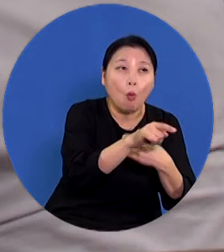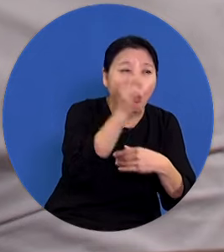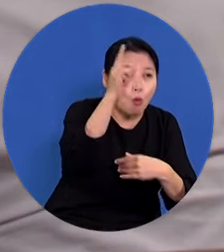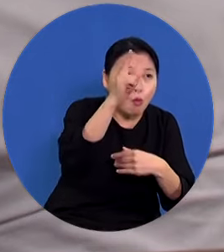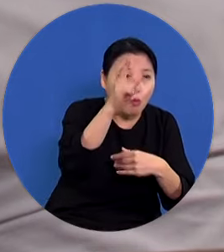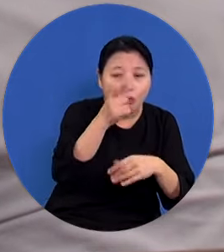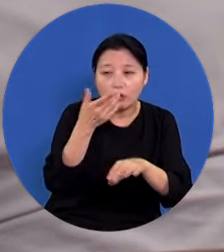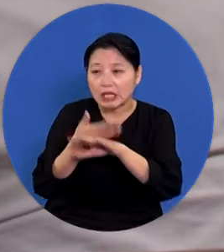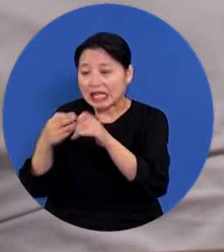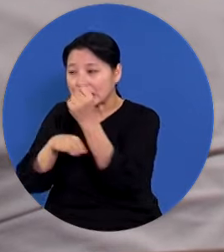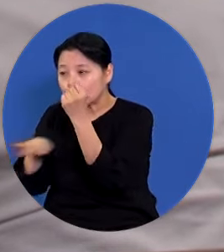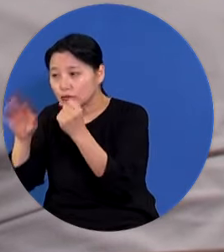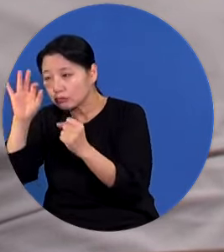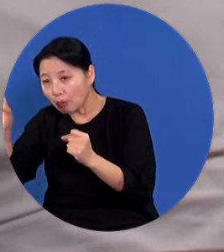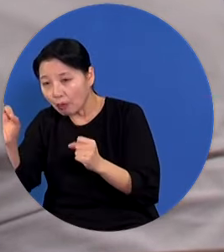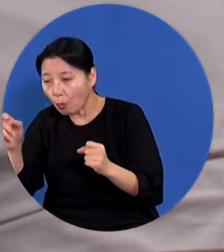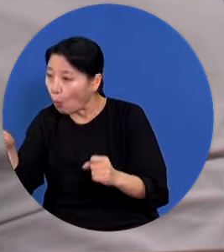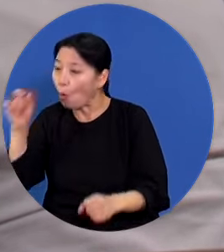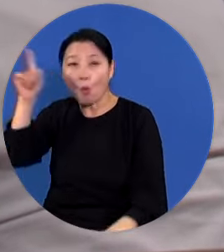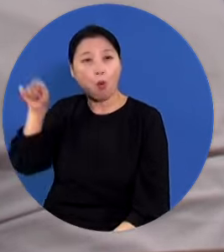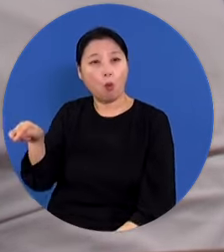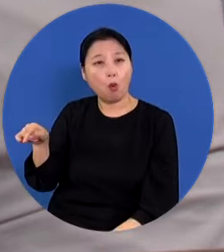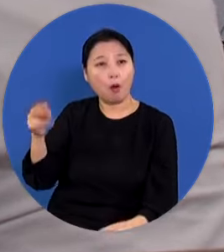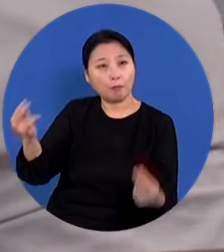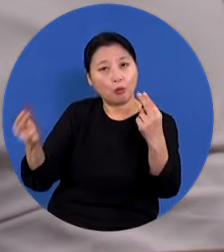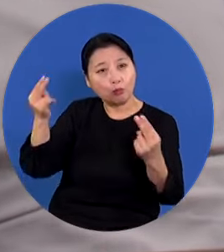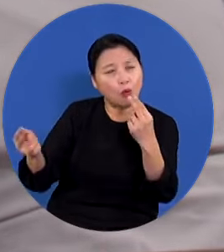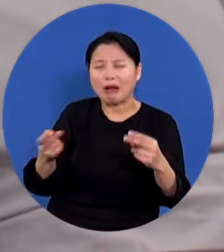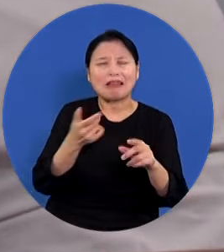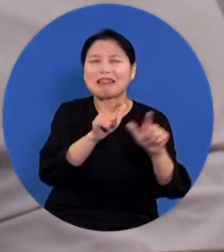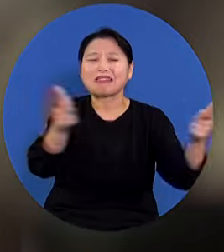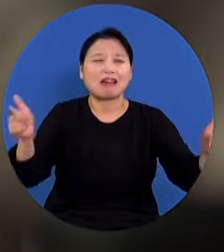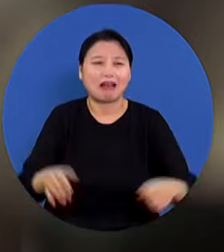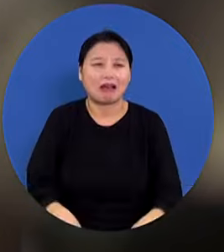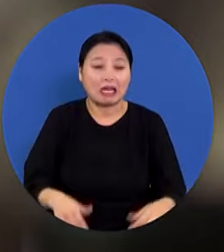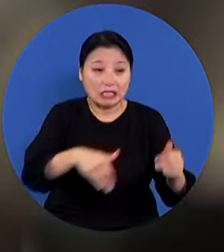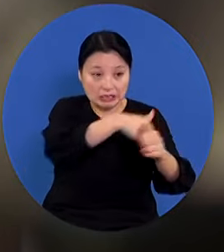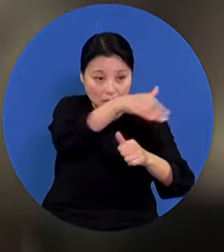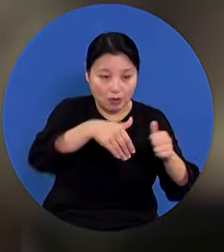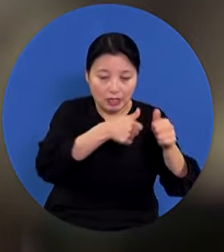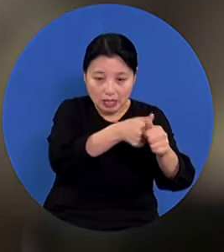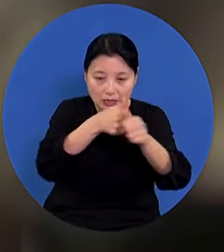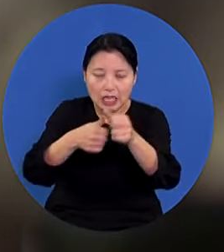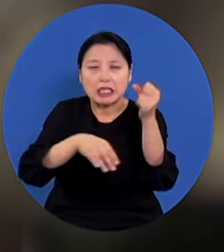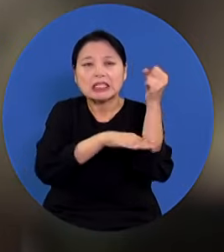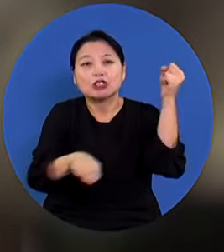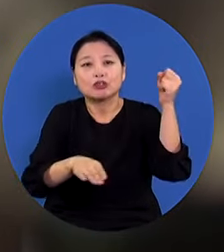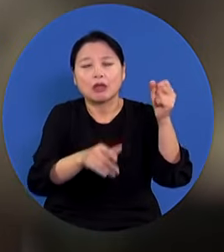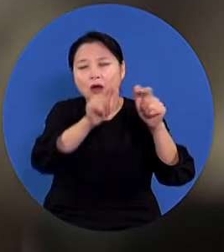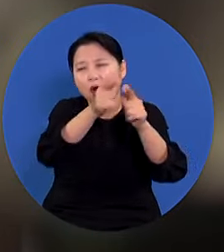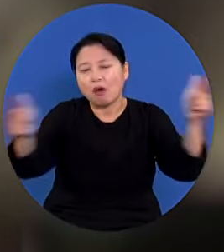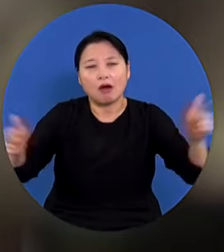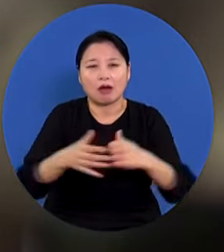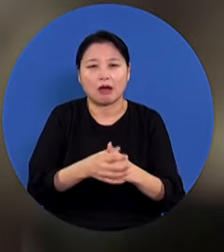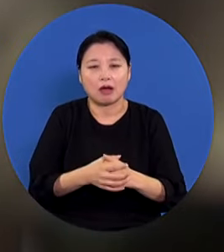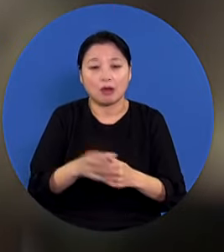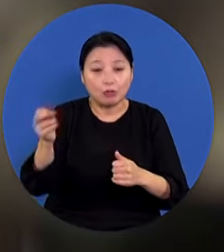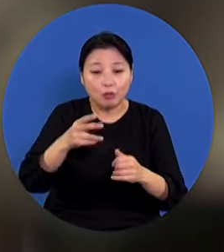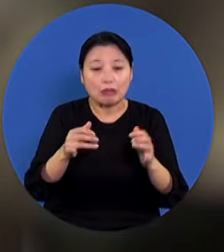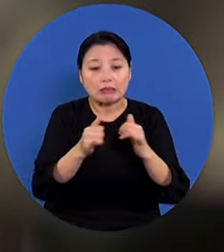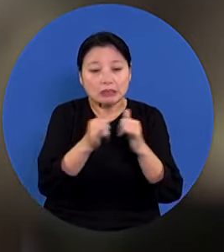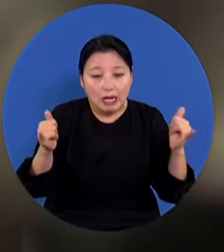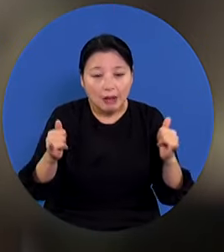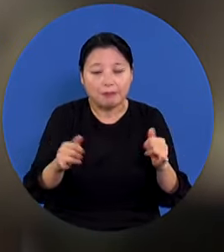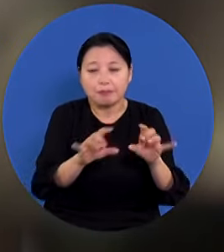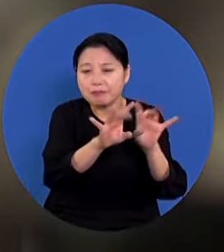대면은 또 상대방이 더 우수할 수도 그렇죠. 있는 거거든요. 예. 각자가 자기가 인생에서 취하는 방향, 추구하는 방향도